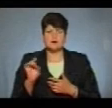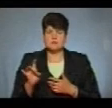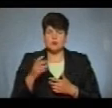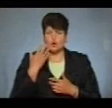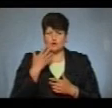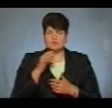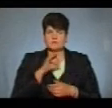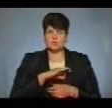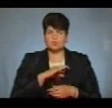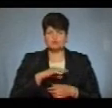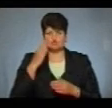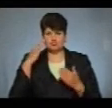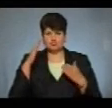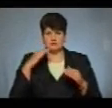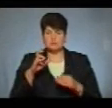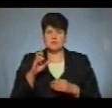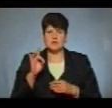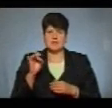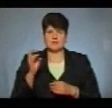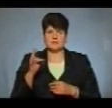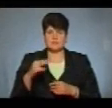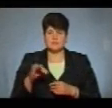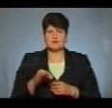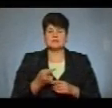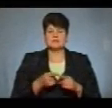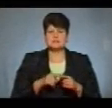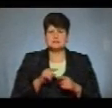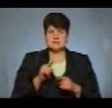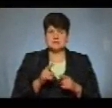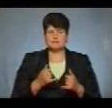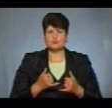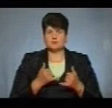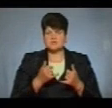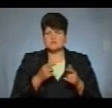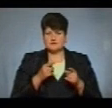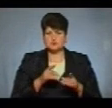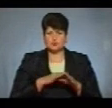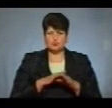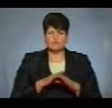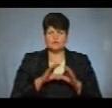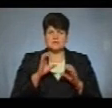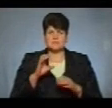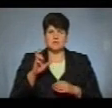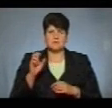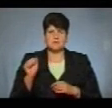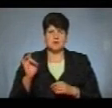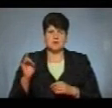використовуються чужі бренди, імена. Це видання присвячене повністю просто Степану Бадні.